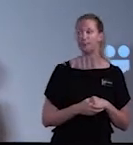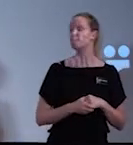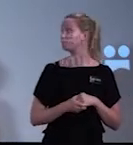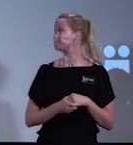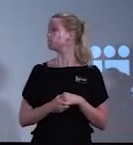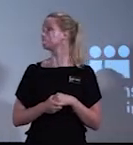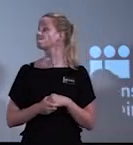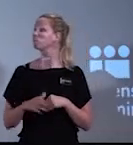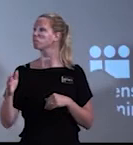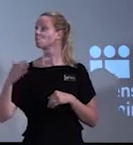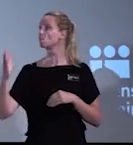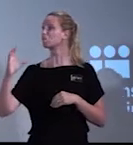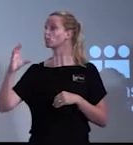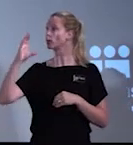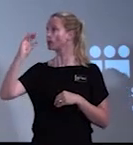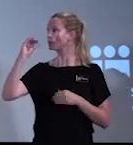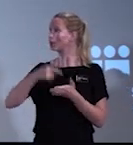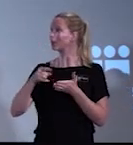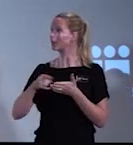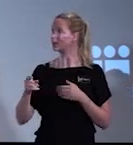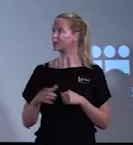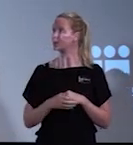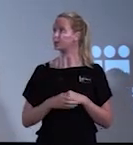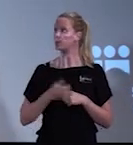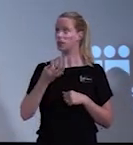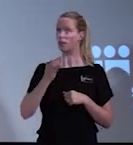Får vi se. Då ska vi se. Varsågod, vad heter du?